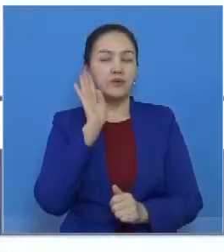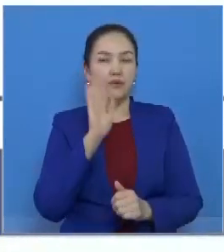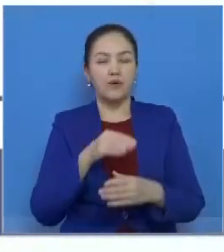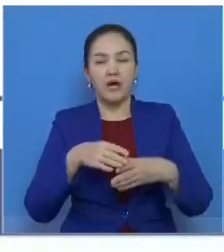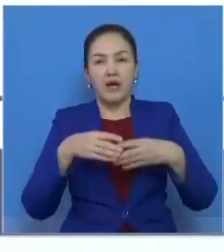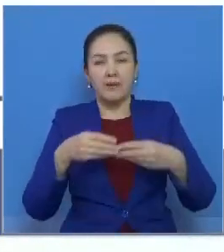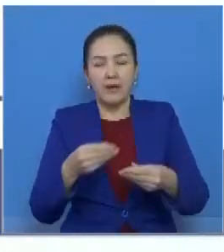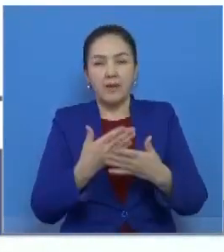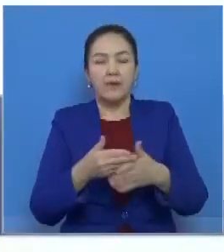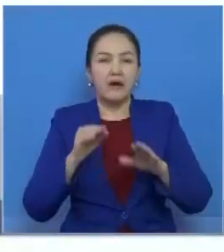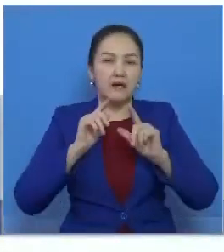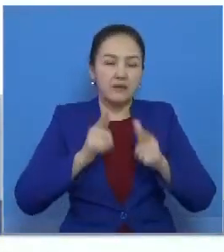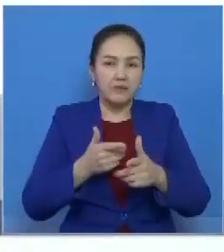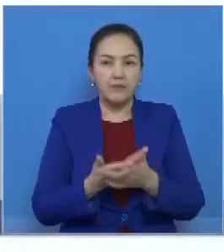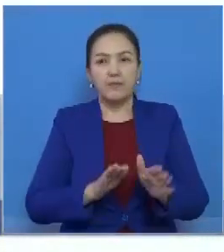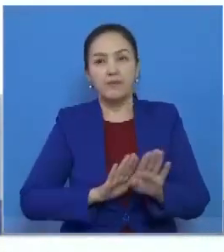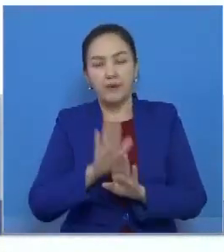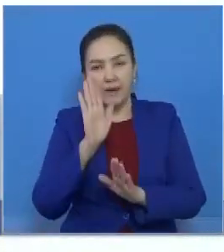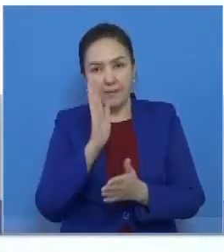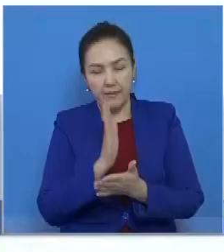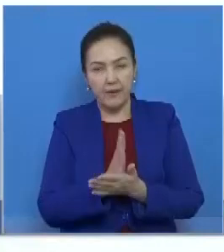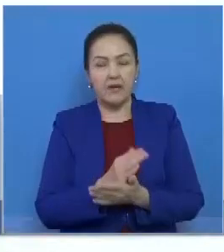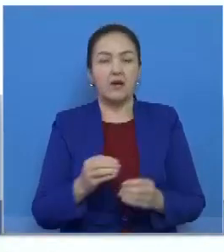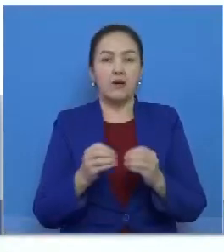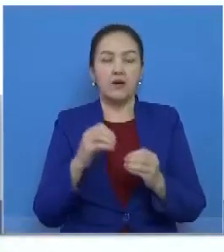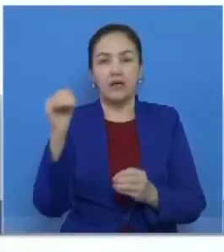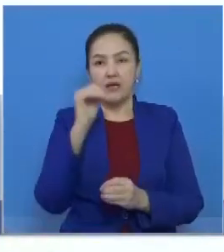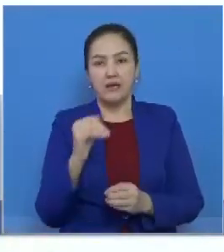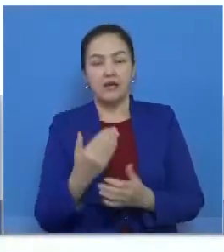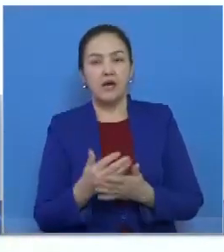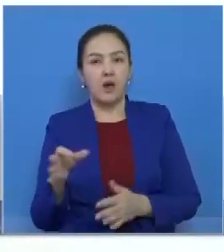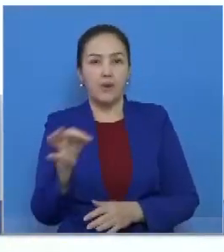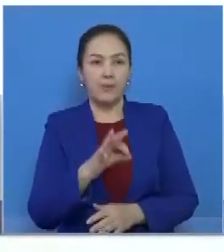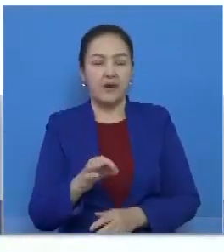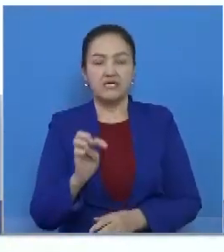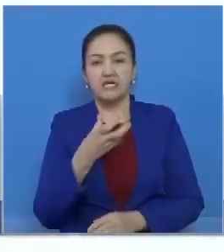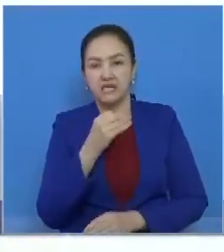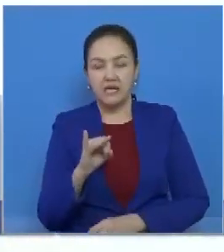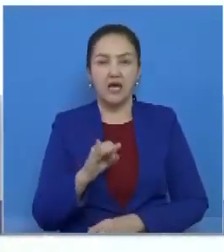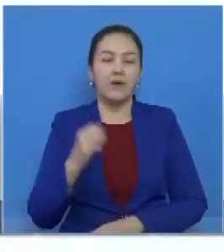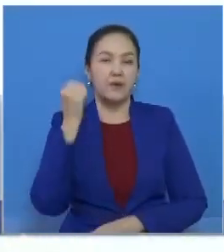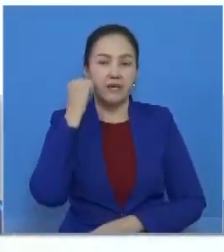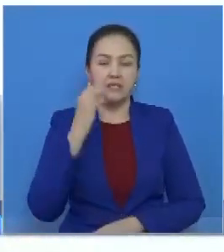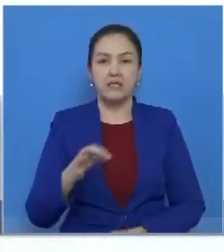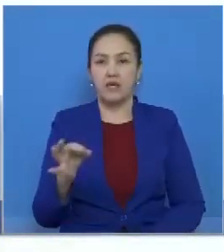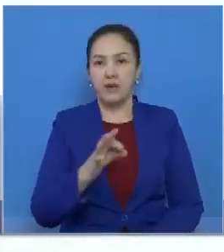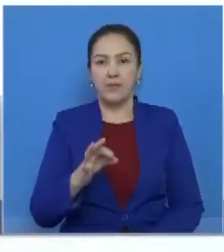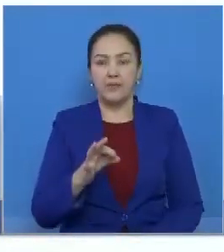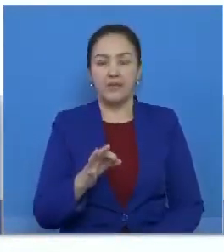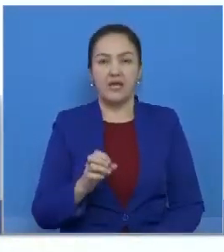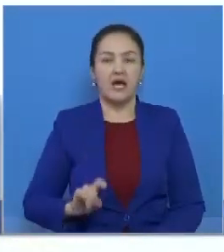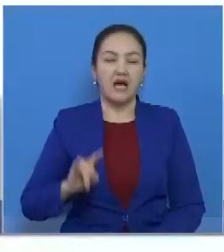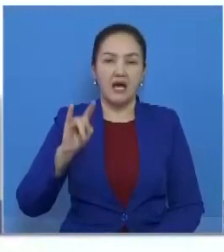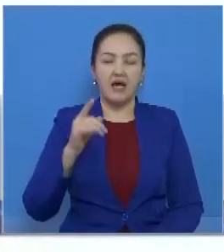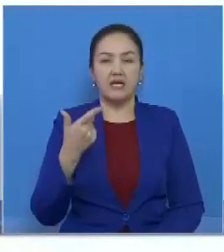қаупі бар көшелерден қар шығару жұмыстары басталады. 10 ақпаннан кейін ол аудандар жаңағы Шанхай ауданы, Москва ауданы,